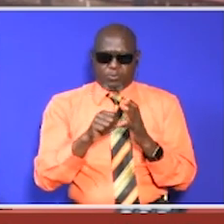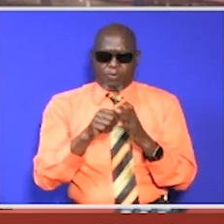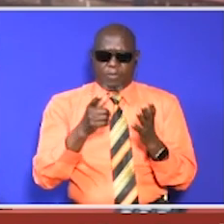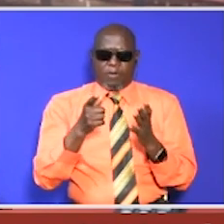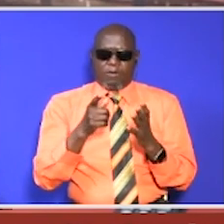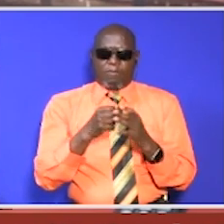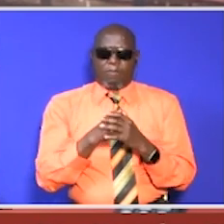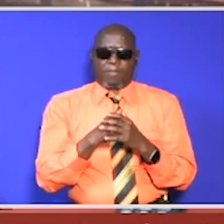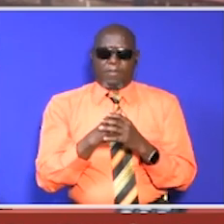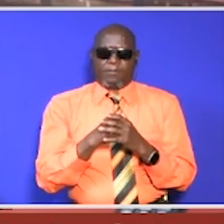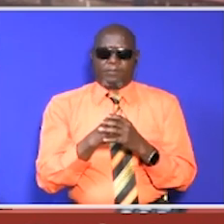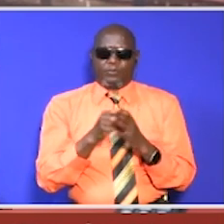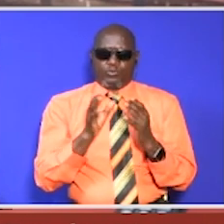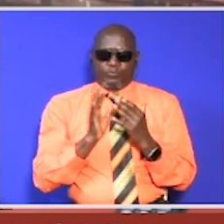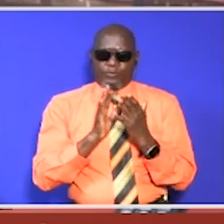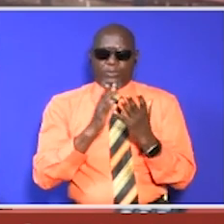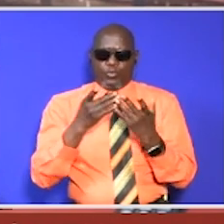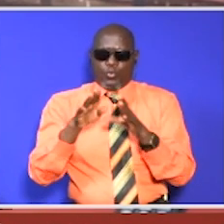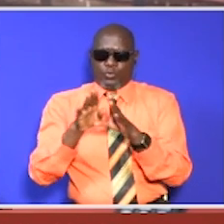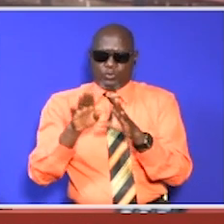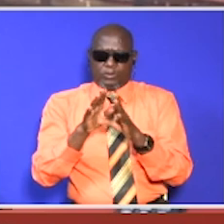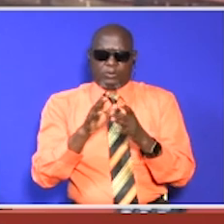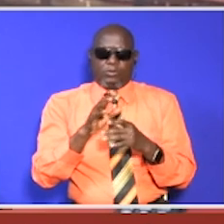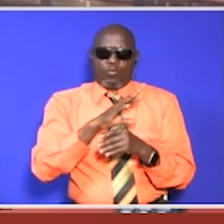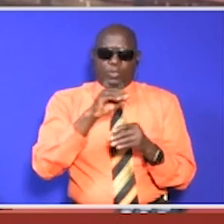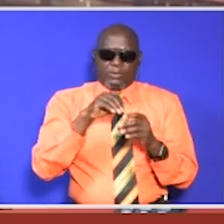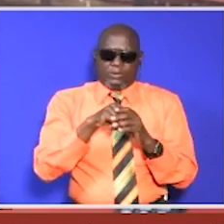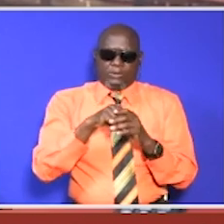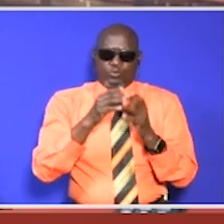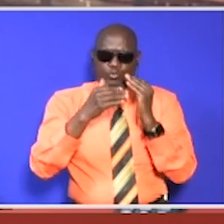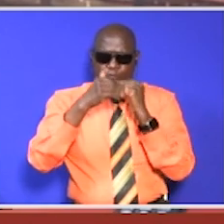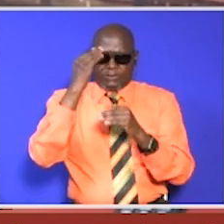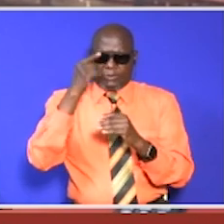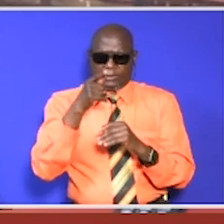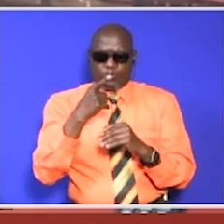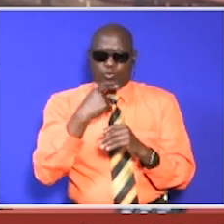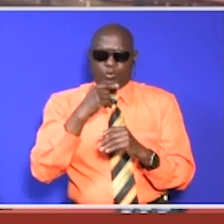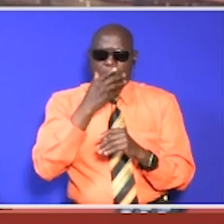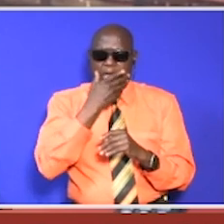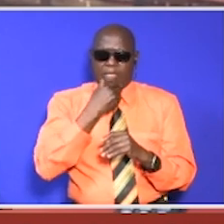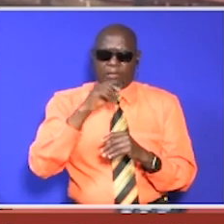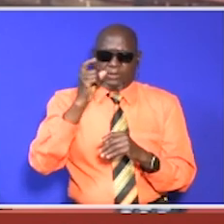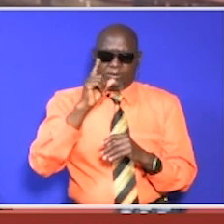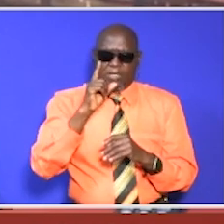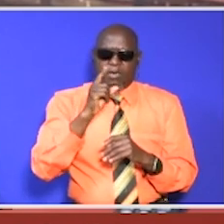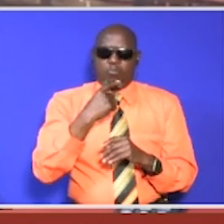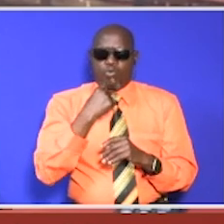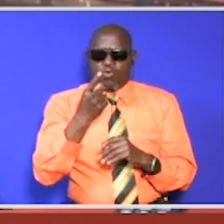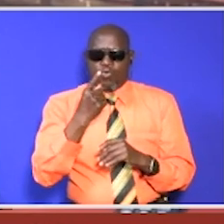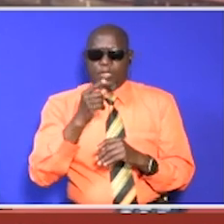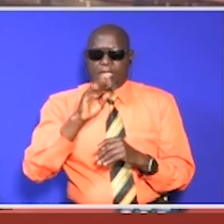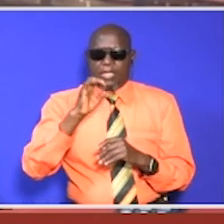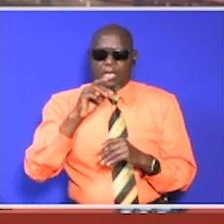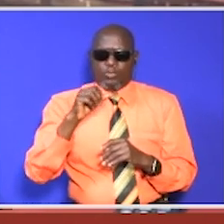kukabiliwa kufungwa. Miongoni mwa vyuo hivyo ni pamoja na chuo kikuu cha Nairobi, kile cha Kenyatta, Moi, Egerton, Maseno